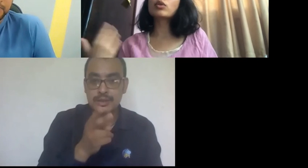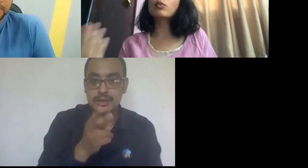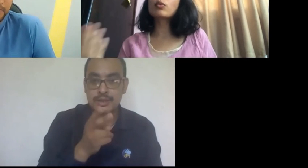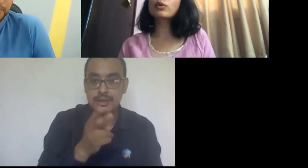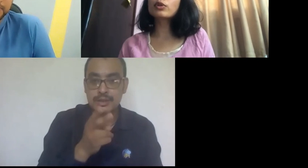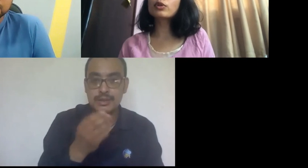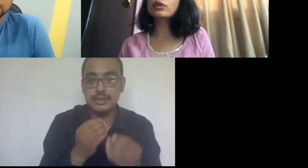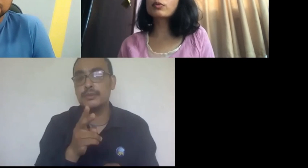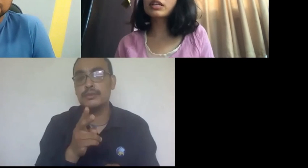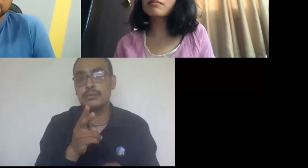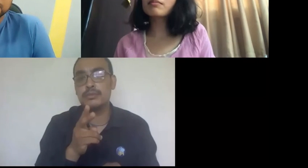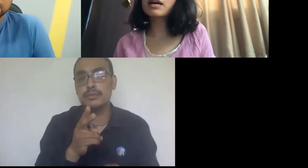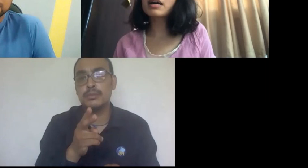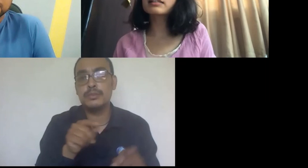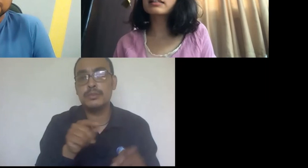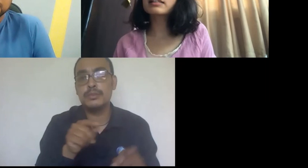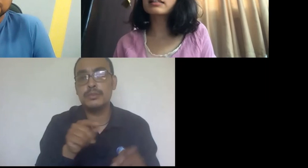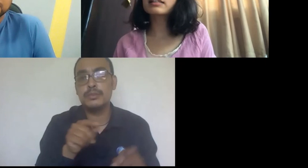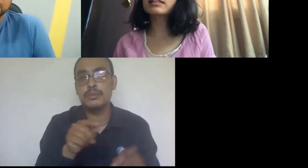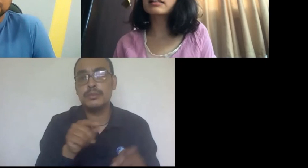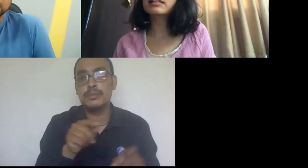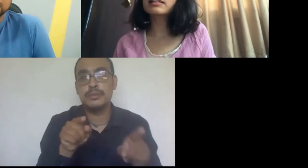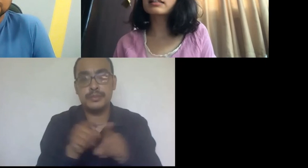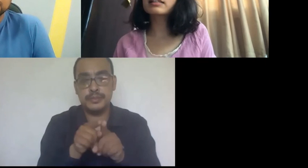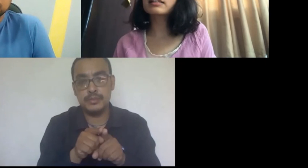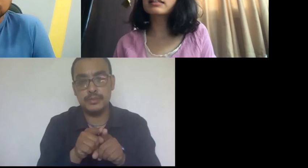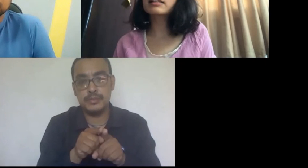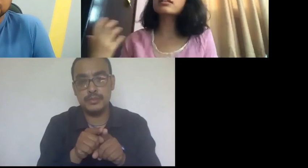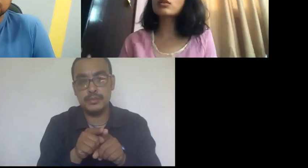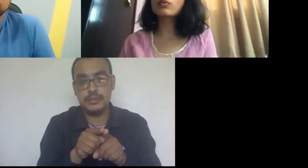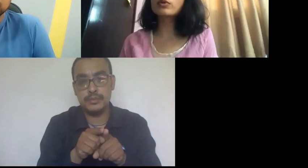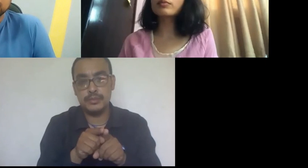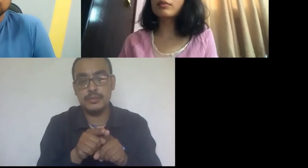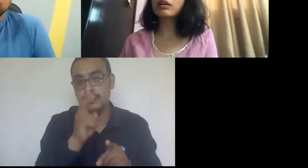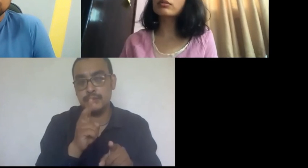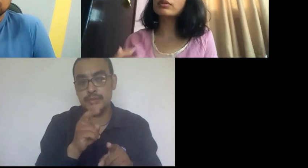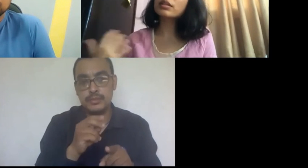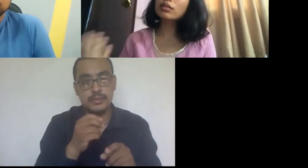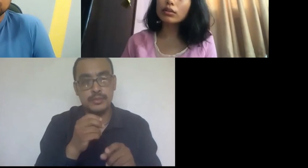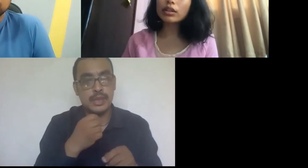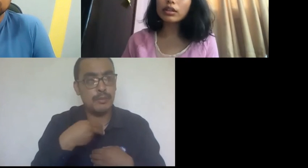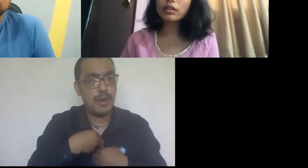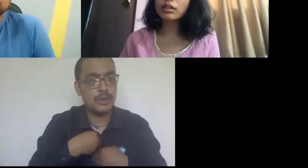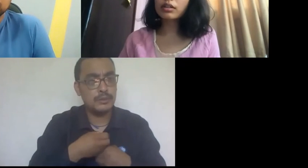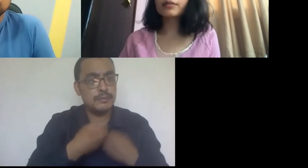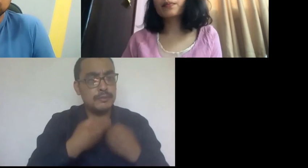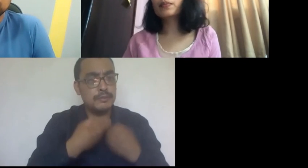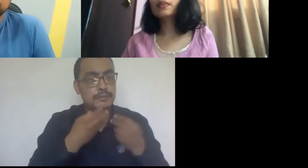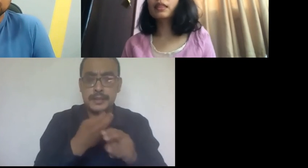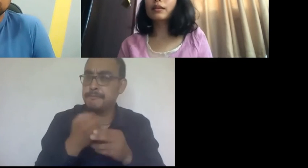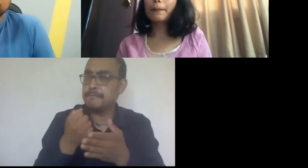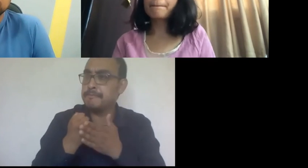हामीले सपोर्ट पनि माग्दाखेरि किनकि इट्स होइन, कहिले कहिले एकदम आफूलाई गाह्रो भयो भने चाहिँ सपोर्ट माग्नु इट्स